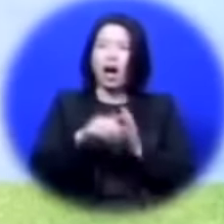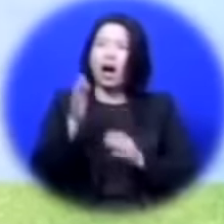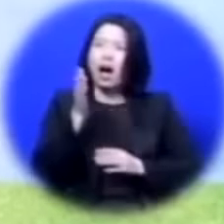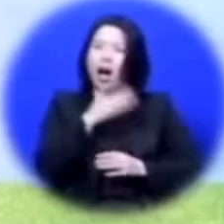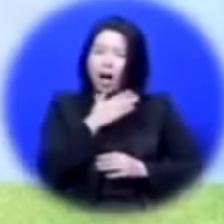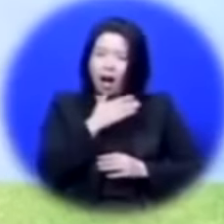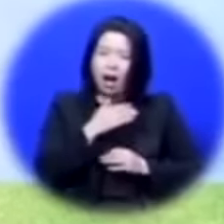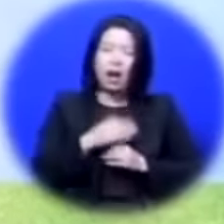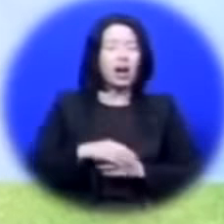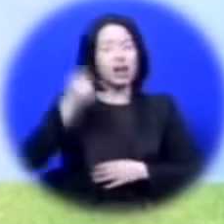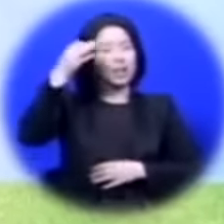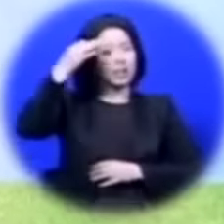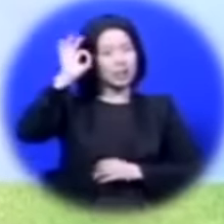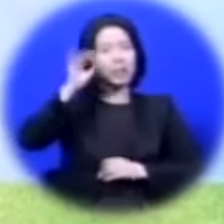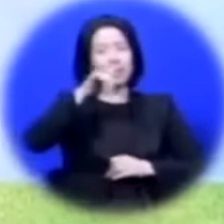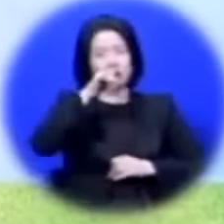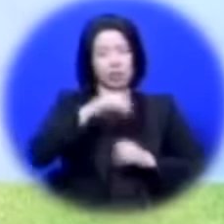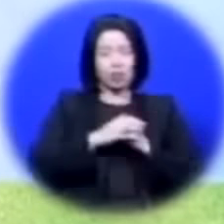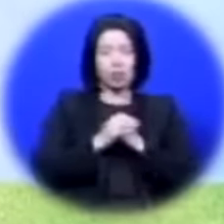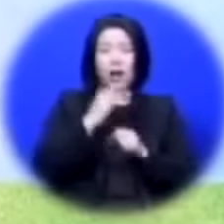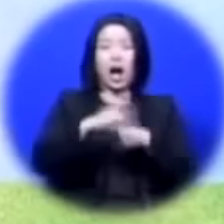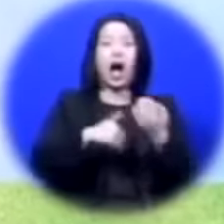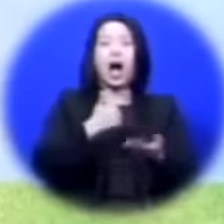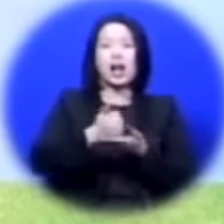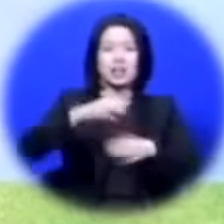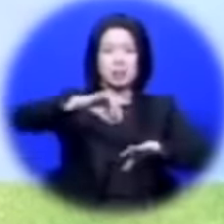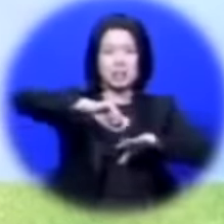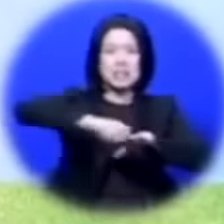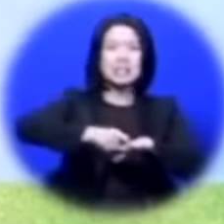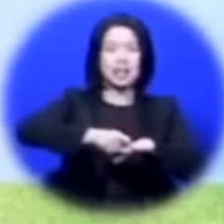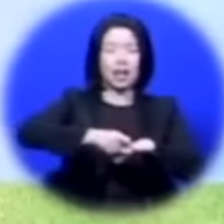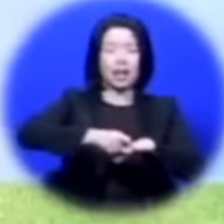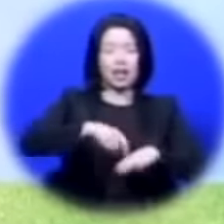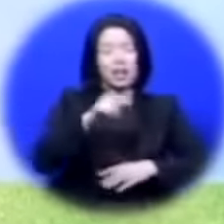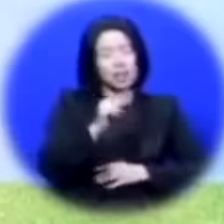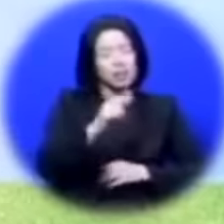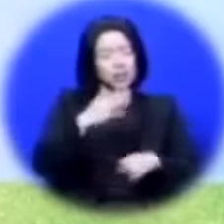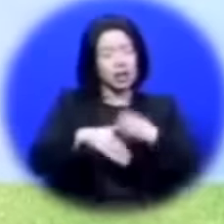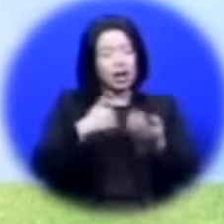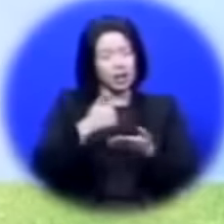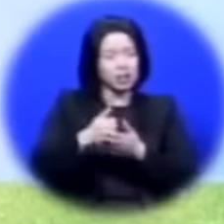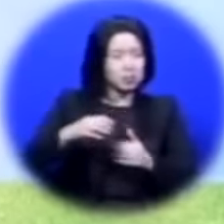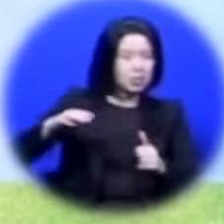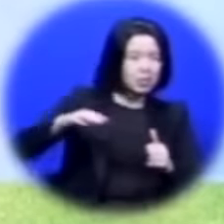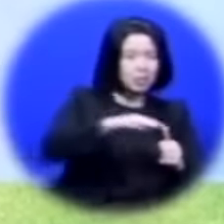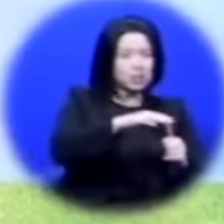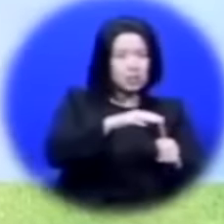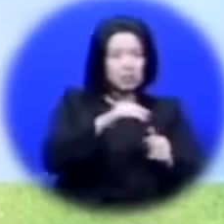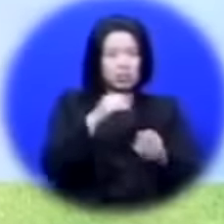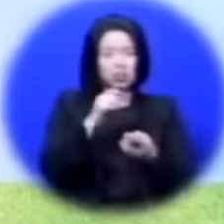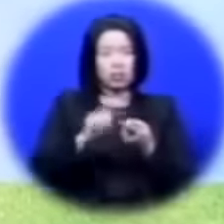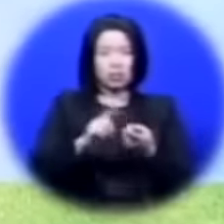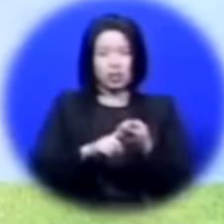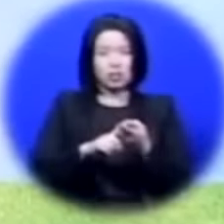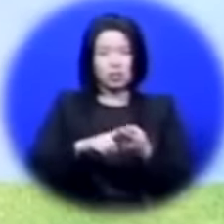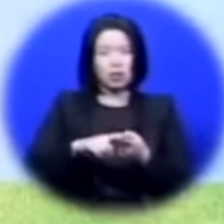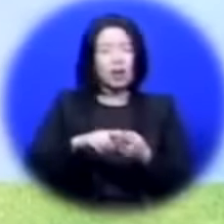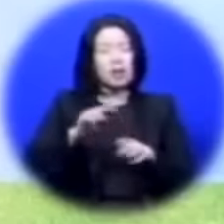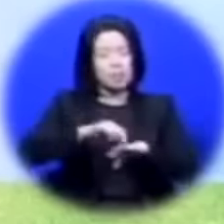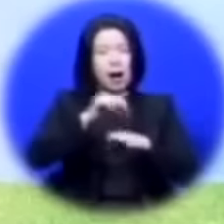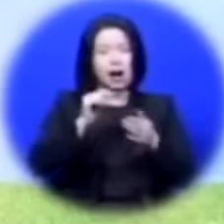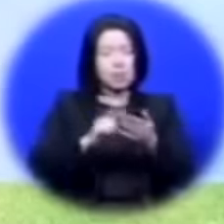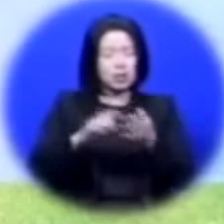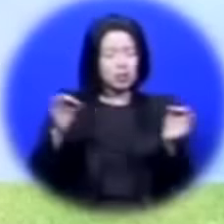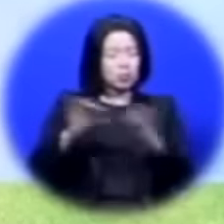것이 있었어요 하나님의 징계나 이것이 하나님이 치시는 거구나라는 마음이